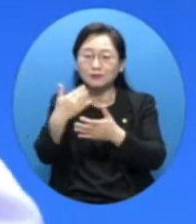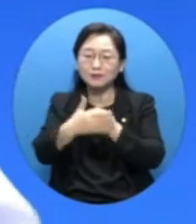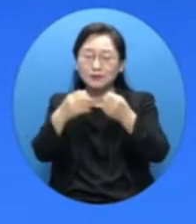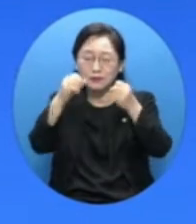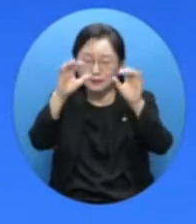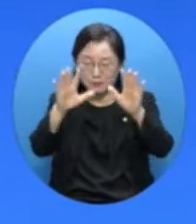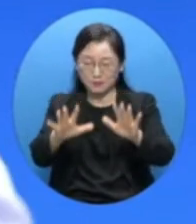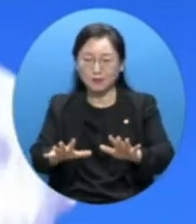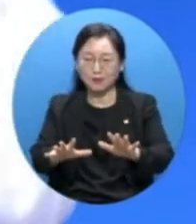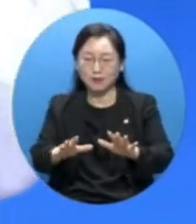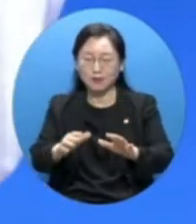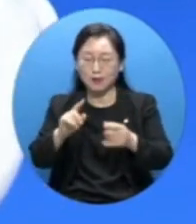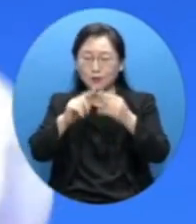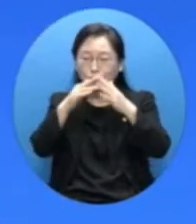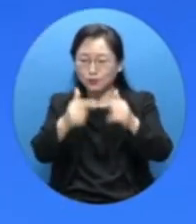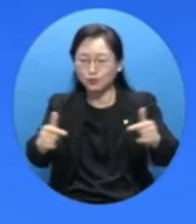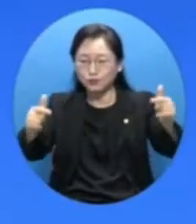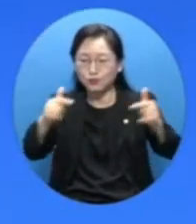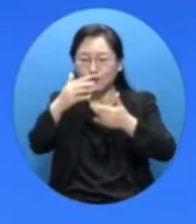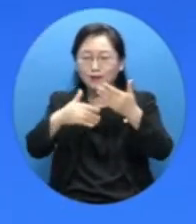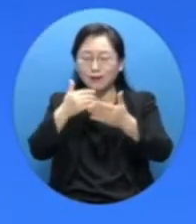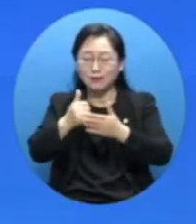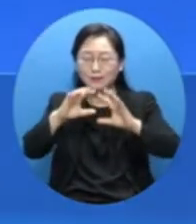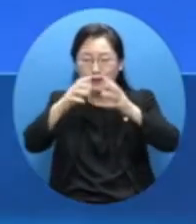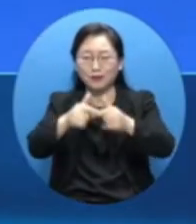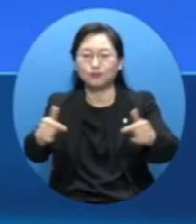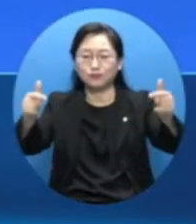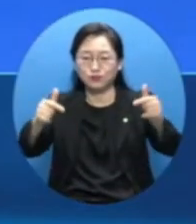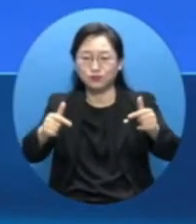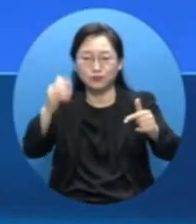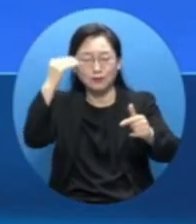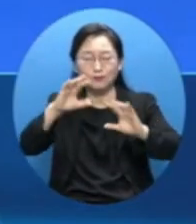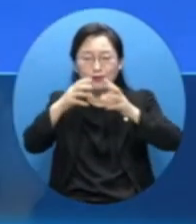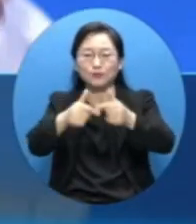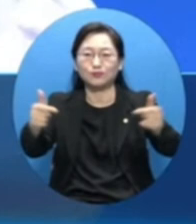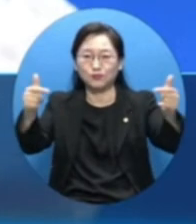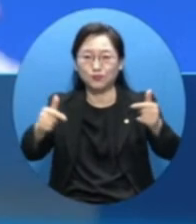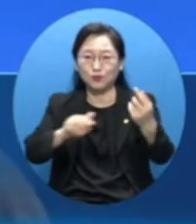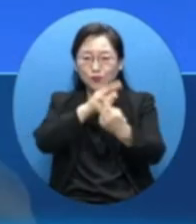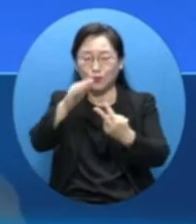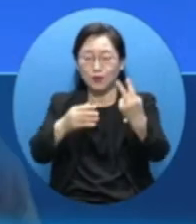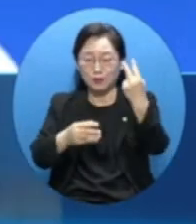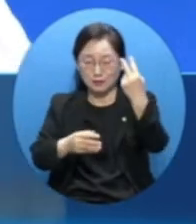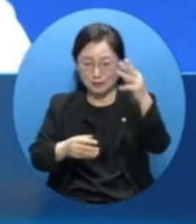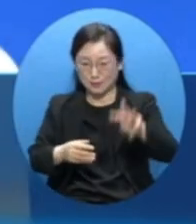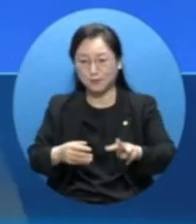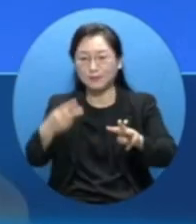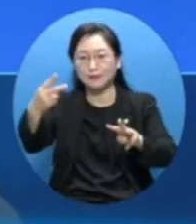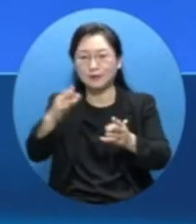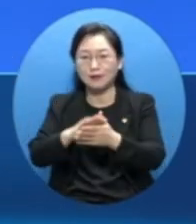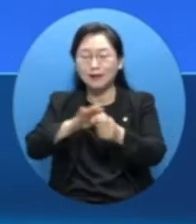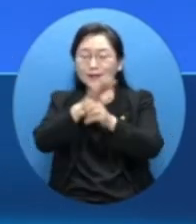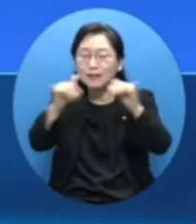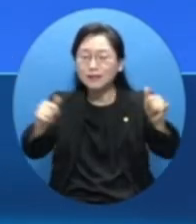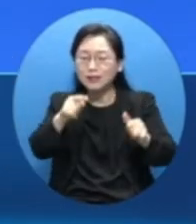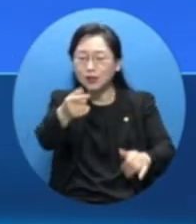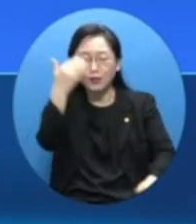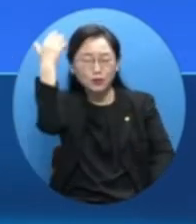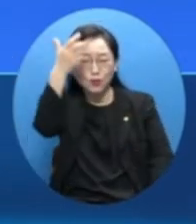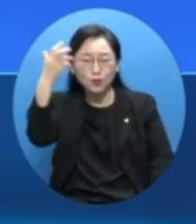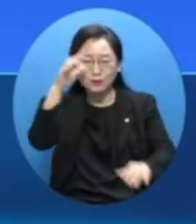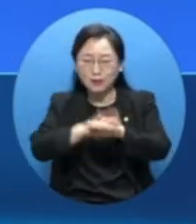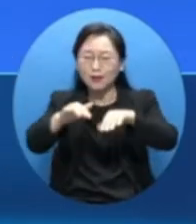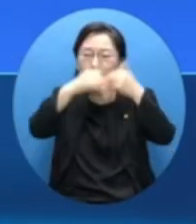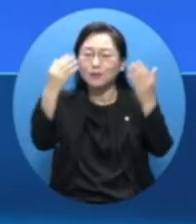부흥하고 이 나라가 부흥하고 하나님의 복이 임한 것입니다. 요한 3서 2절의 축복이 임한 것입니다. 사랑하는 자여, 내 영혼이 잘된 같이 내가 범사에